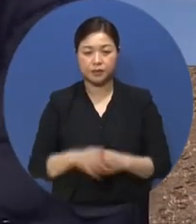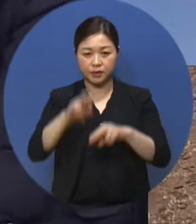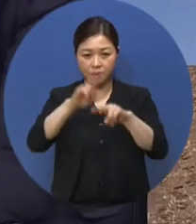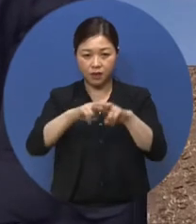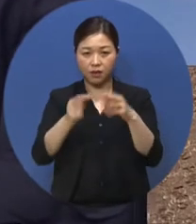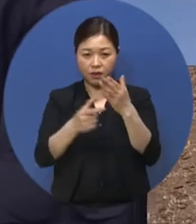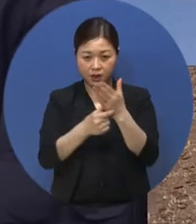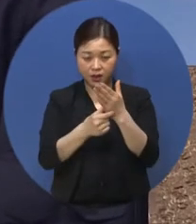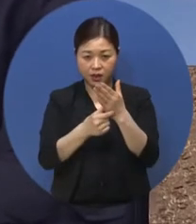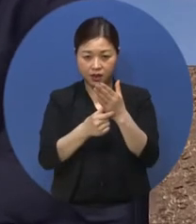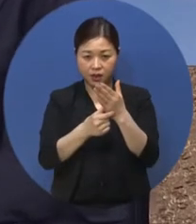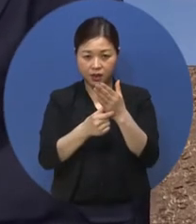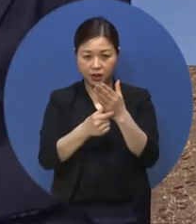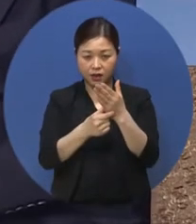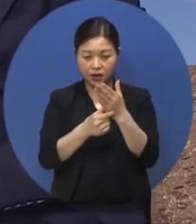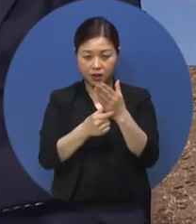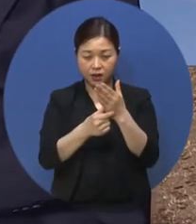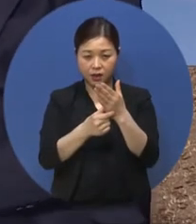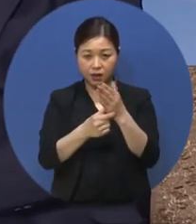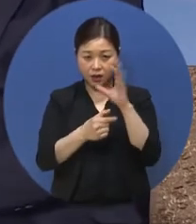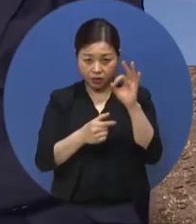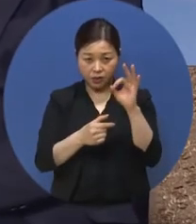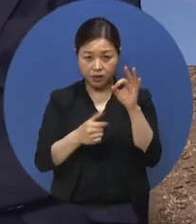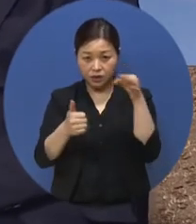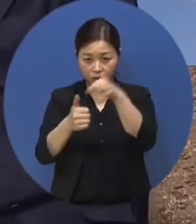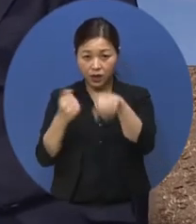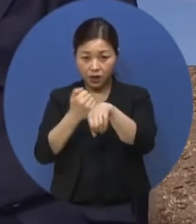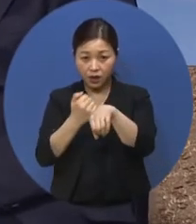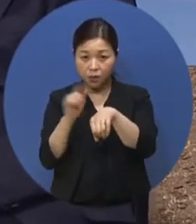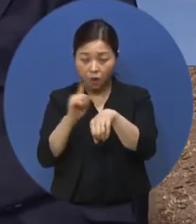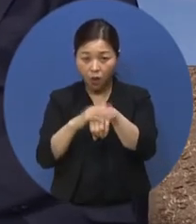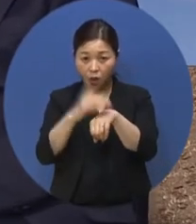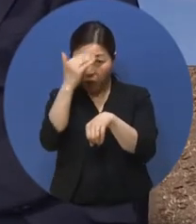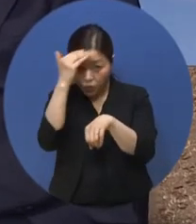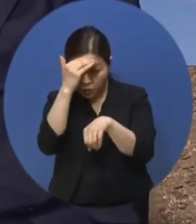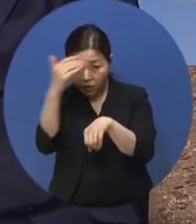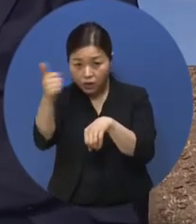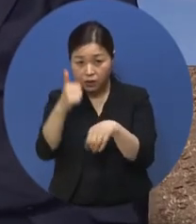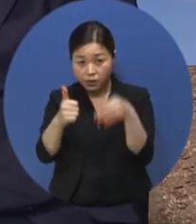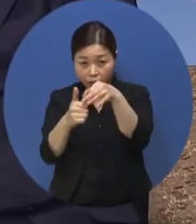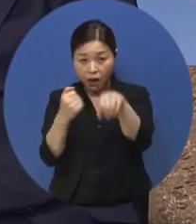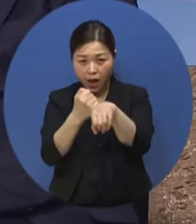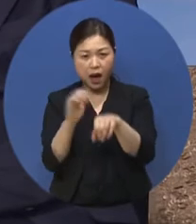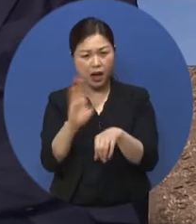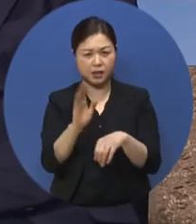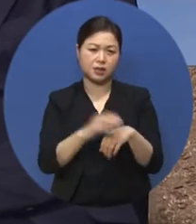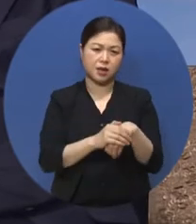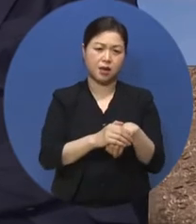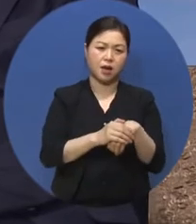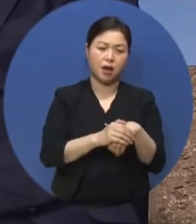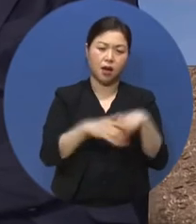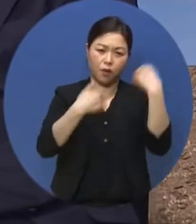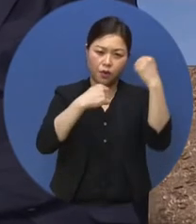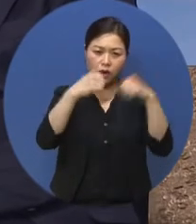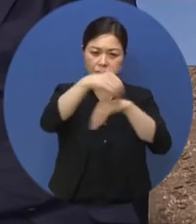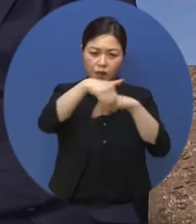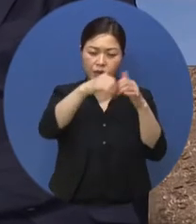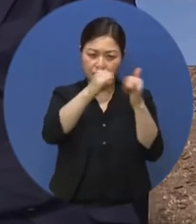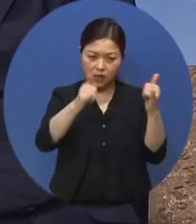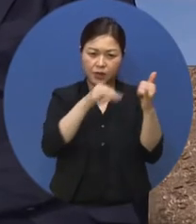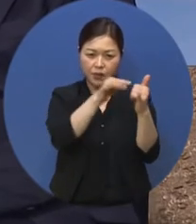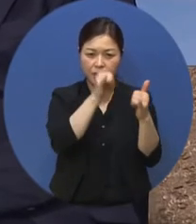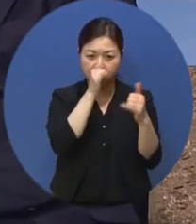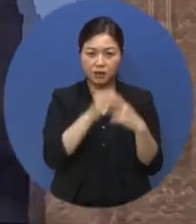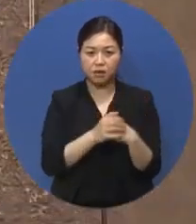값을 지원한다는 거는 그 관객에게 지원을 한다는 아니죠. 거잖아요. 그 이제 공연 기획자한테 주는 네. 거죠. 그러니까 만약에 우리가 500석인데